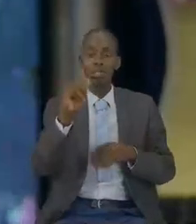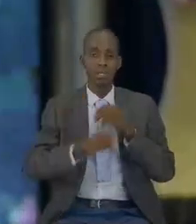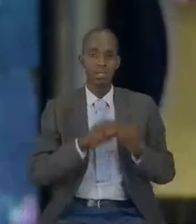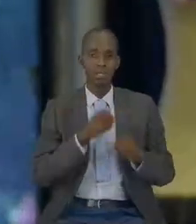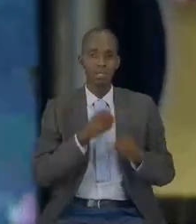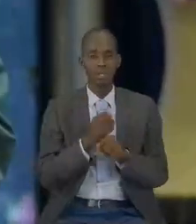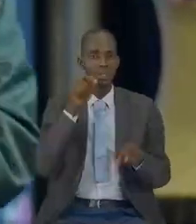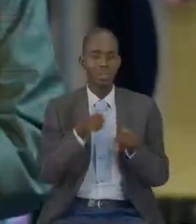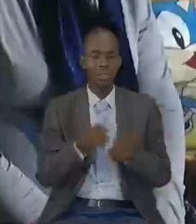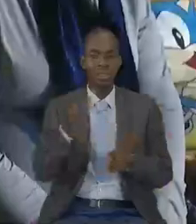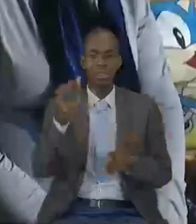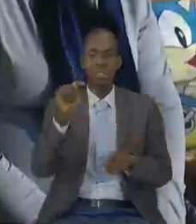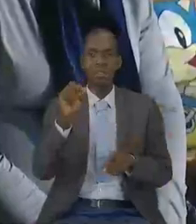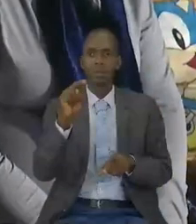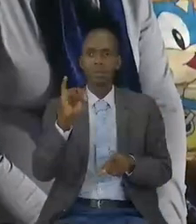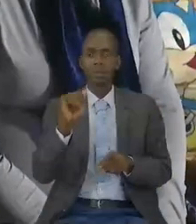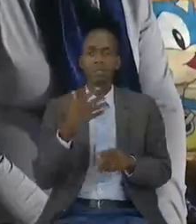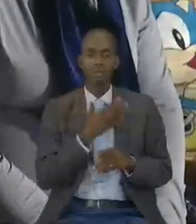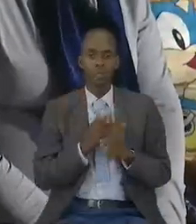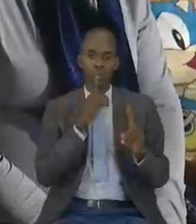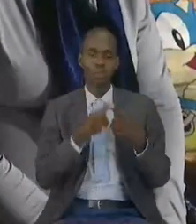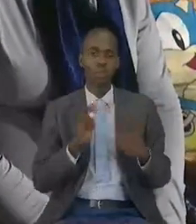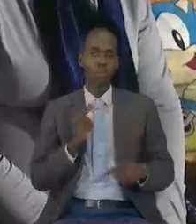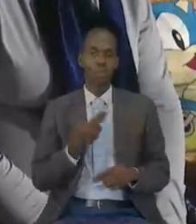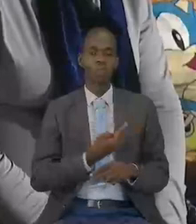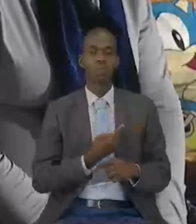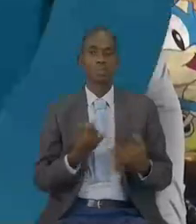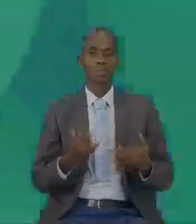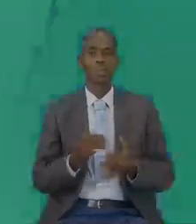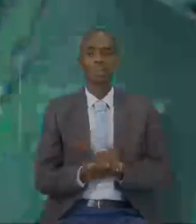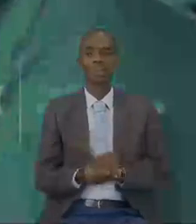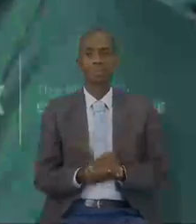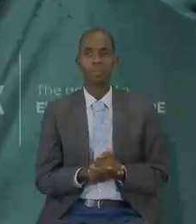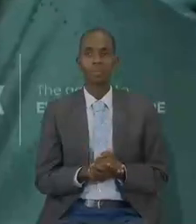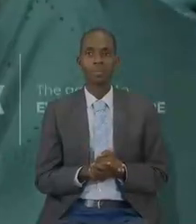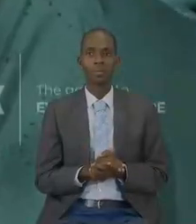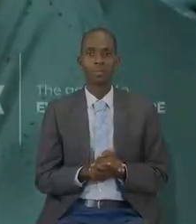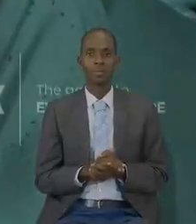Sœur Antonia, merci, parle à chacun.